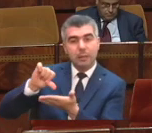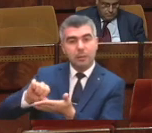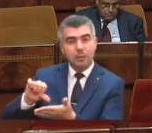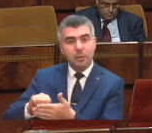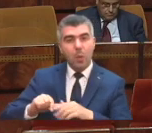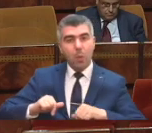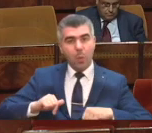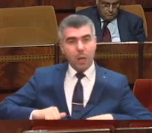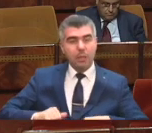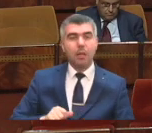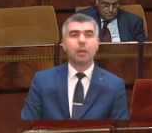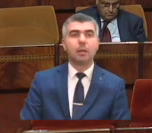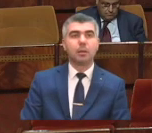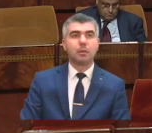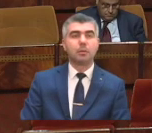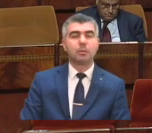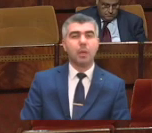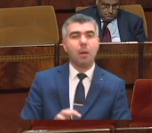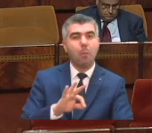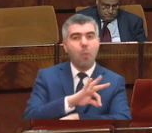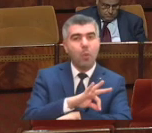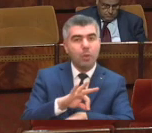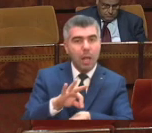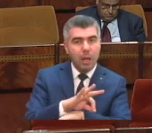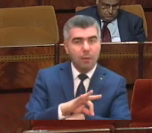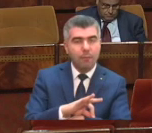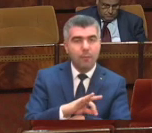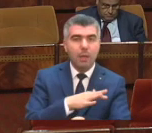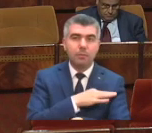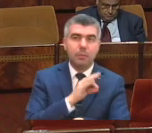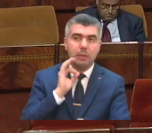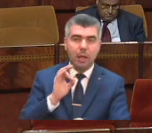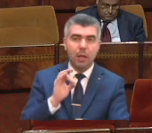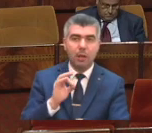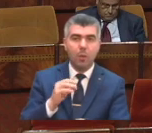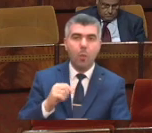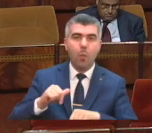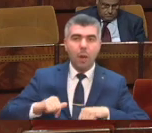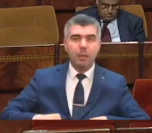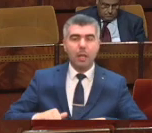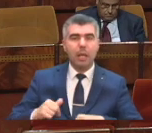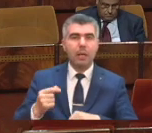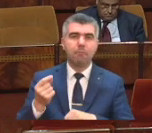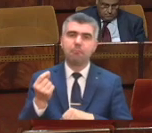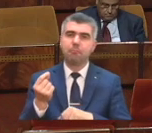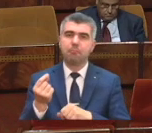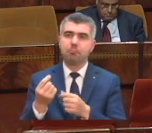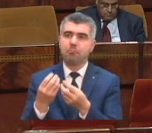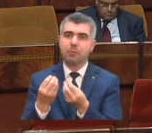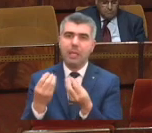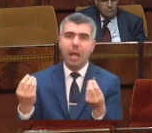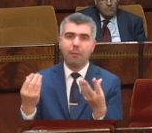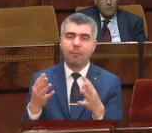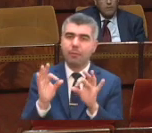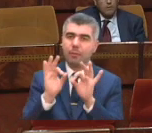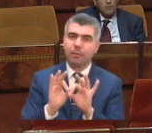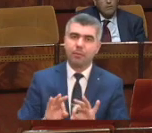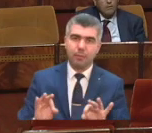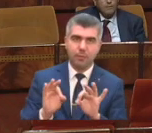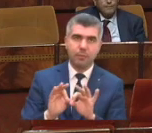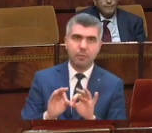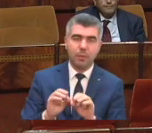للوزاره ديالكم، الاطر تابعه للوزاره ديالكم قليله ما كافياش، بحيث انه اكثر